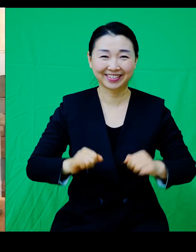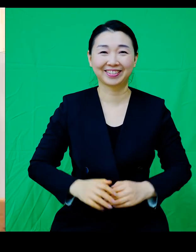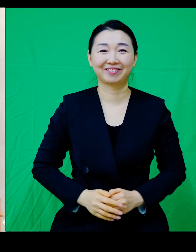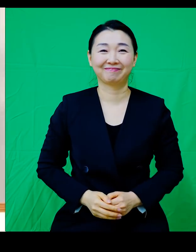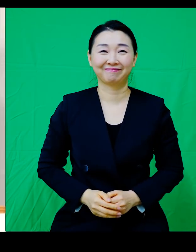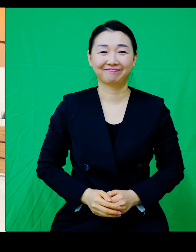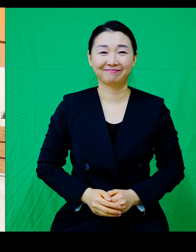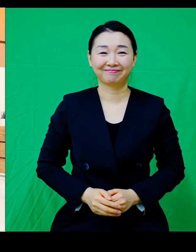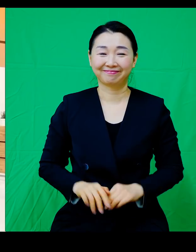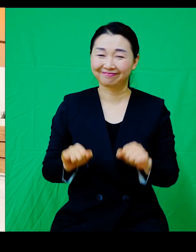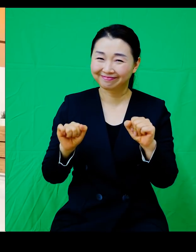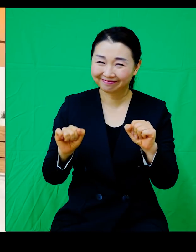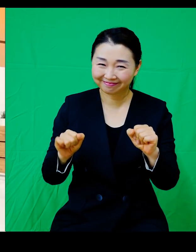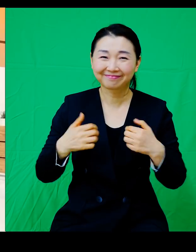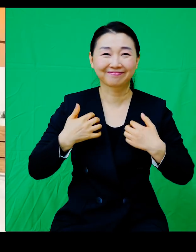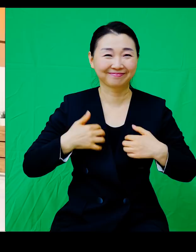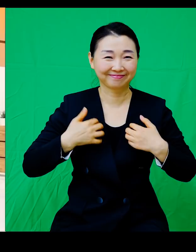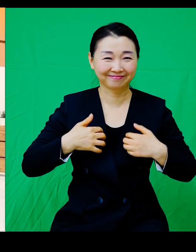안녕하세요.